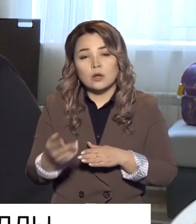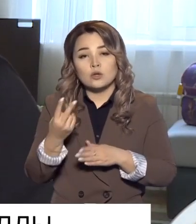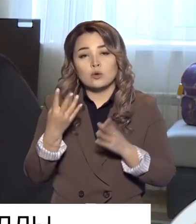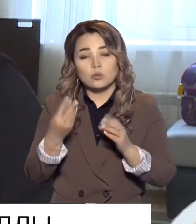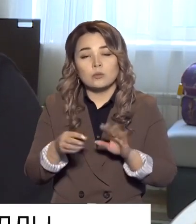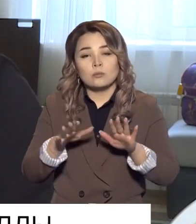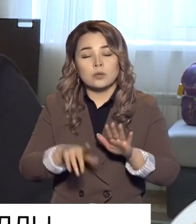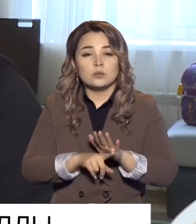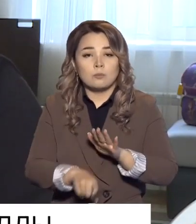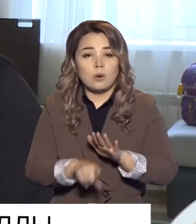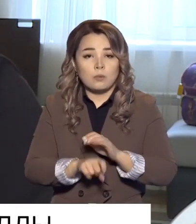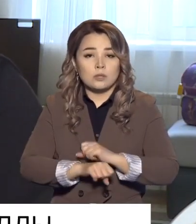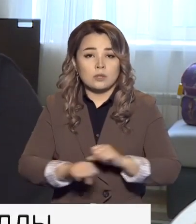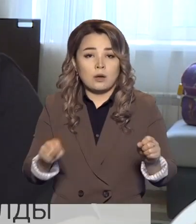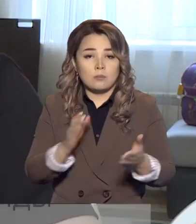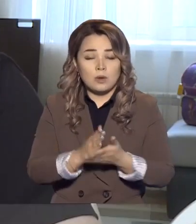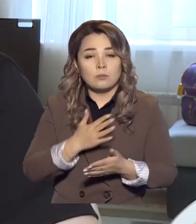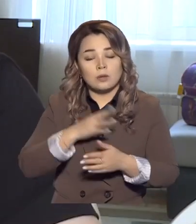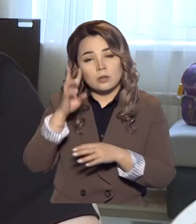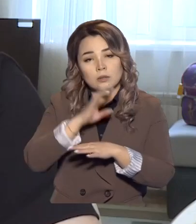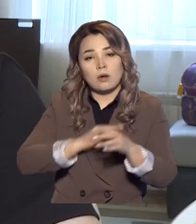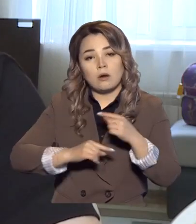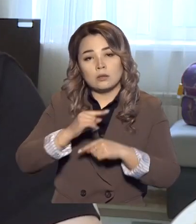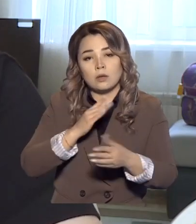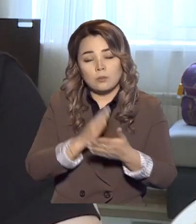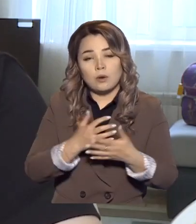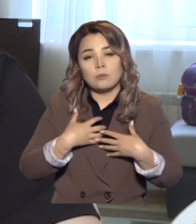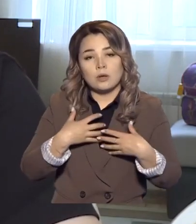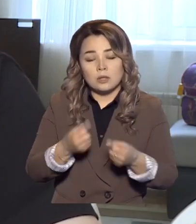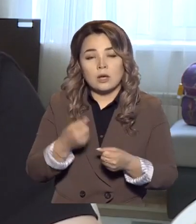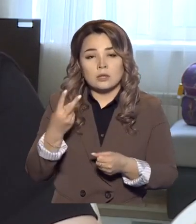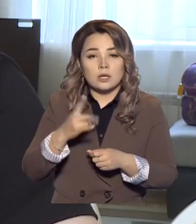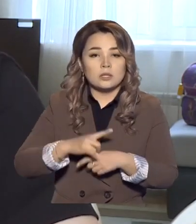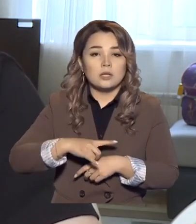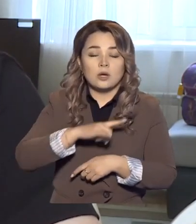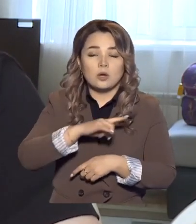бомбалай бастады. Бірден елге қайтуға бел будық. Аман есен екінші рейспен ұшып келдік.